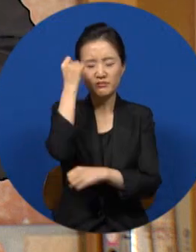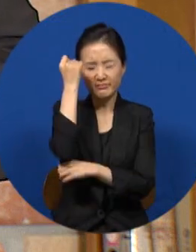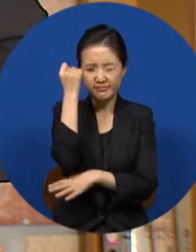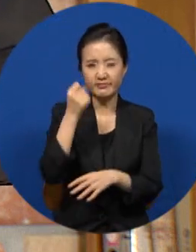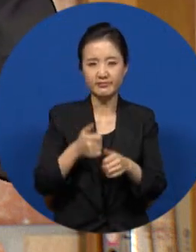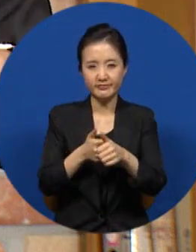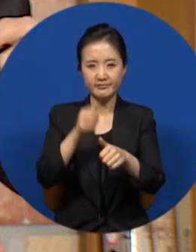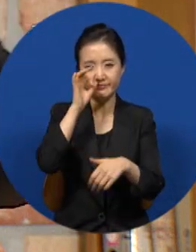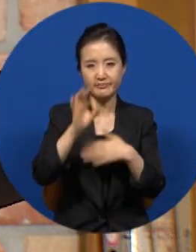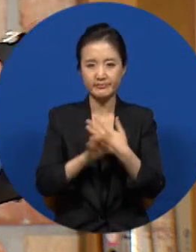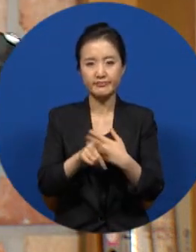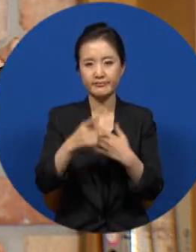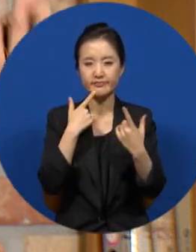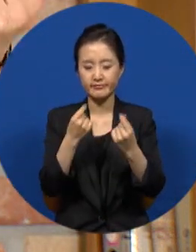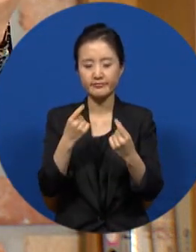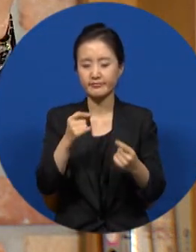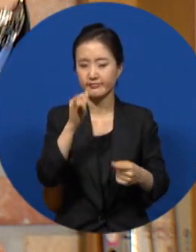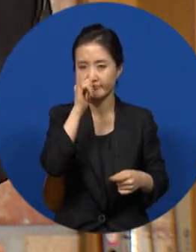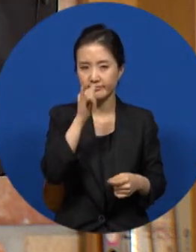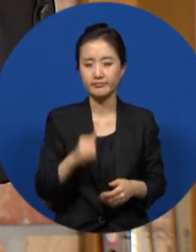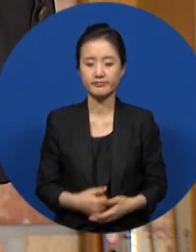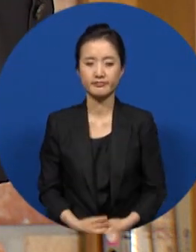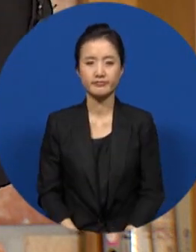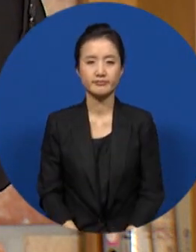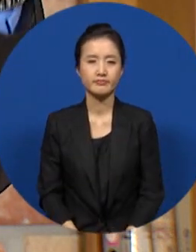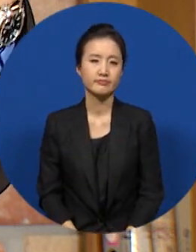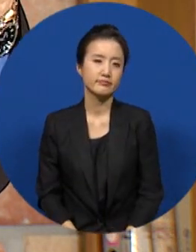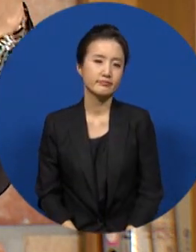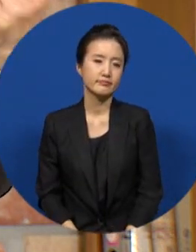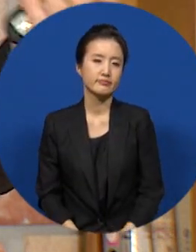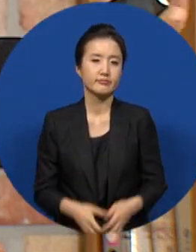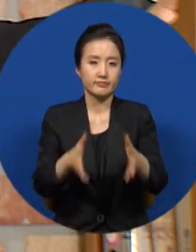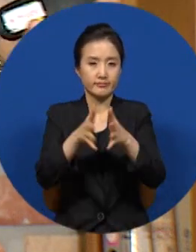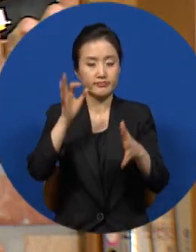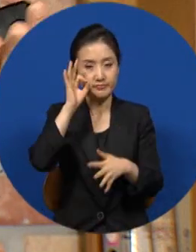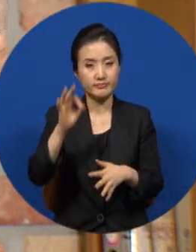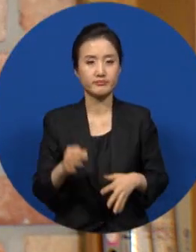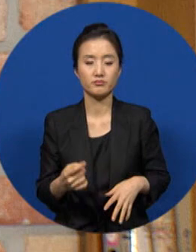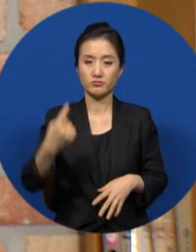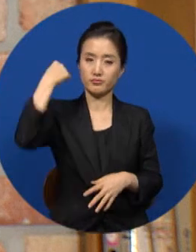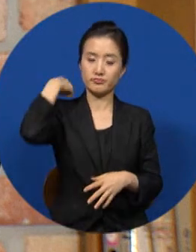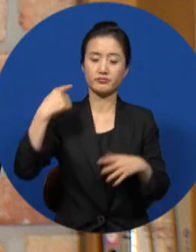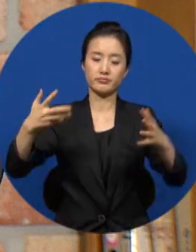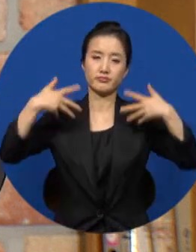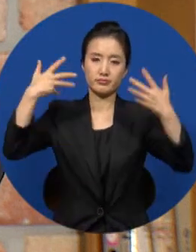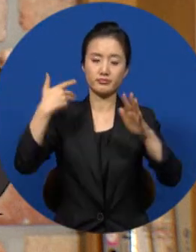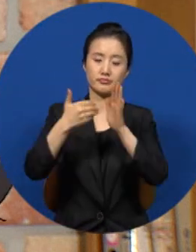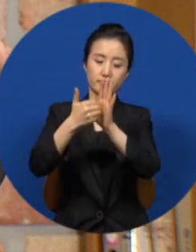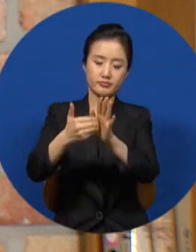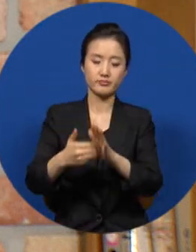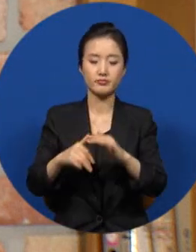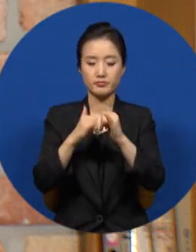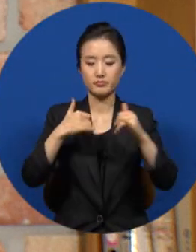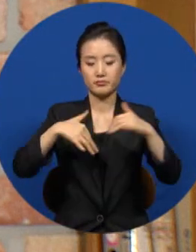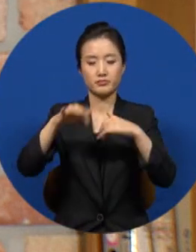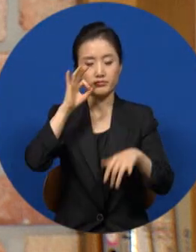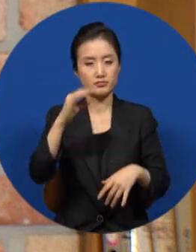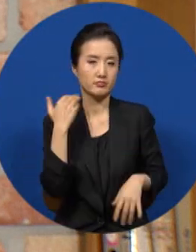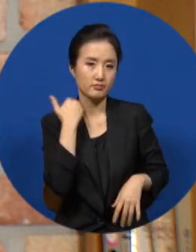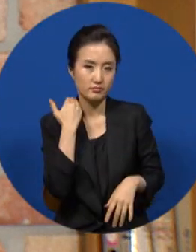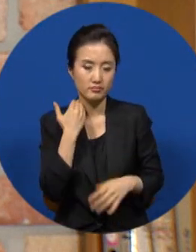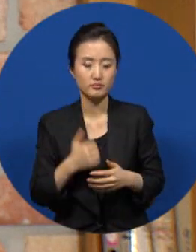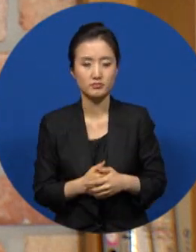데 있는데 집도 아늑하게 뒤에 산이 이제 바람을 막아주면서 물도 보면 사람들 보면 좋지 않습니까? 핵심은 기분이